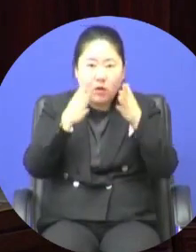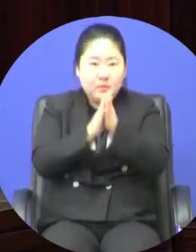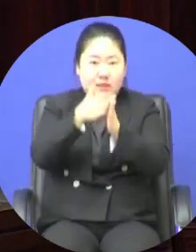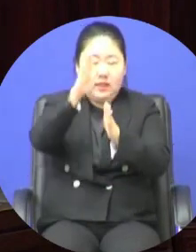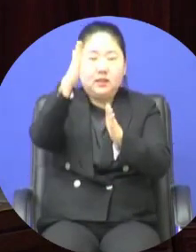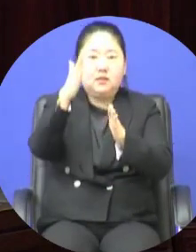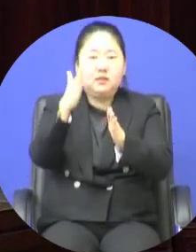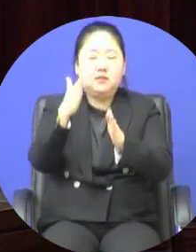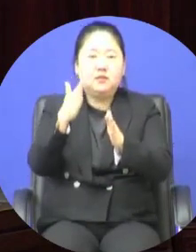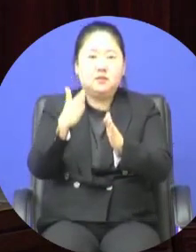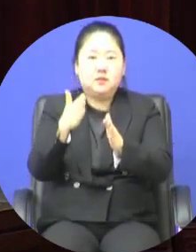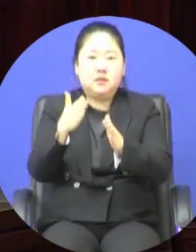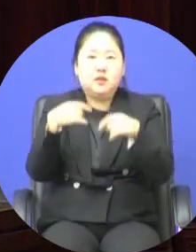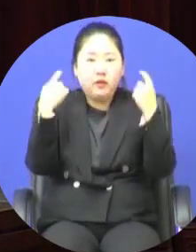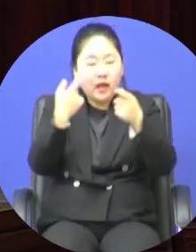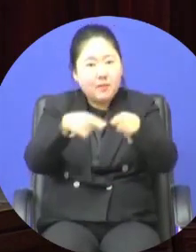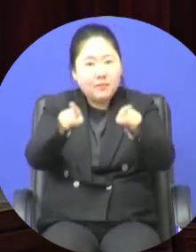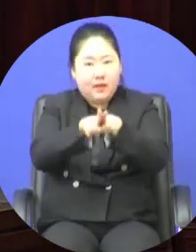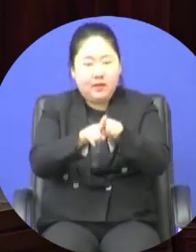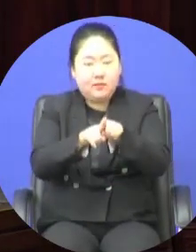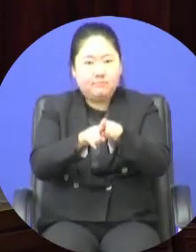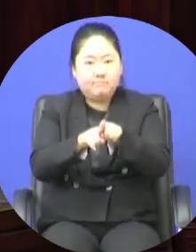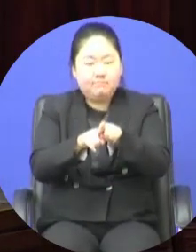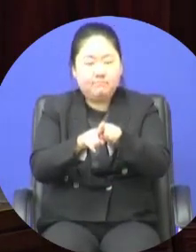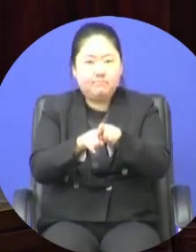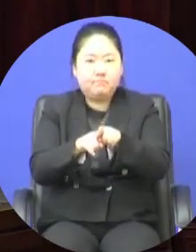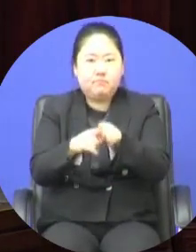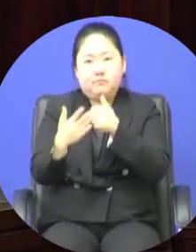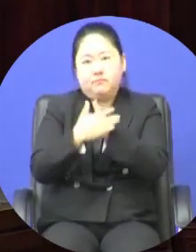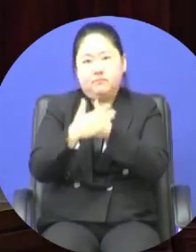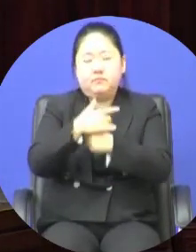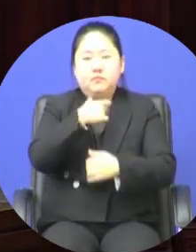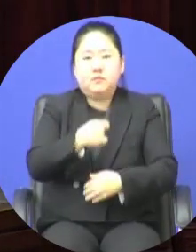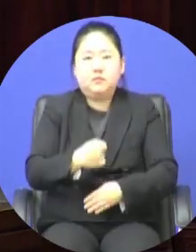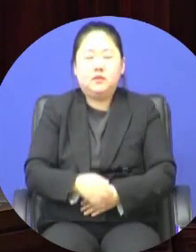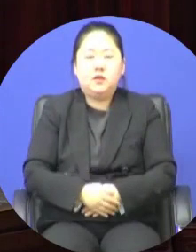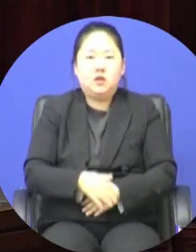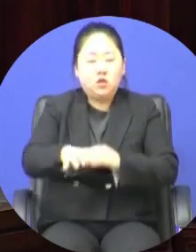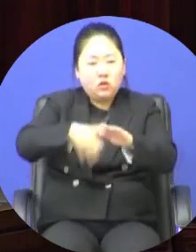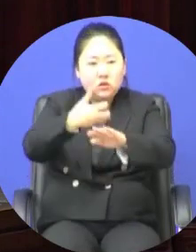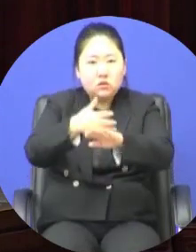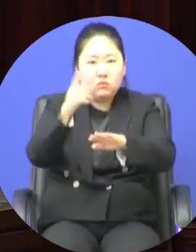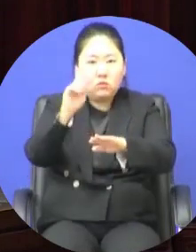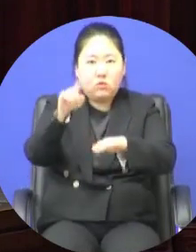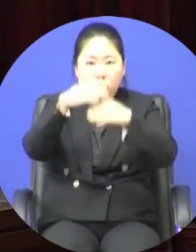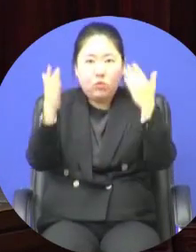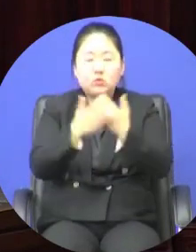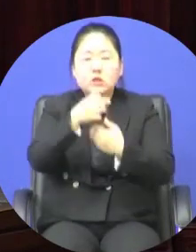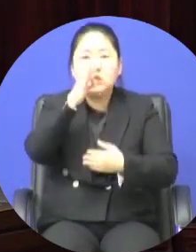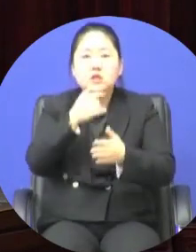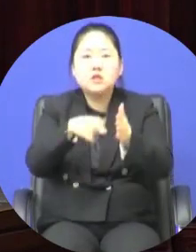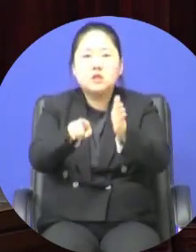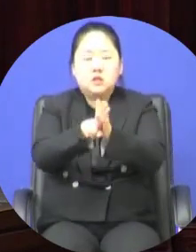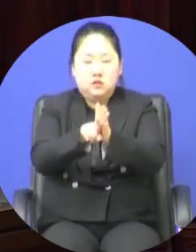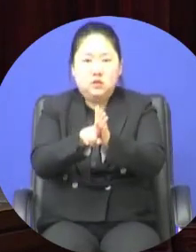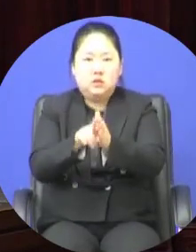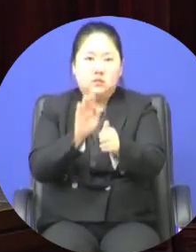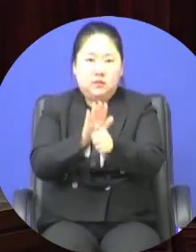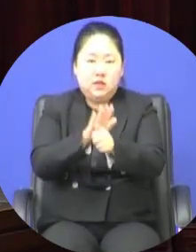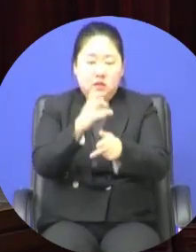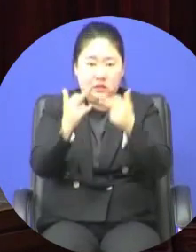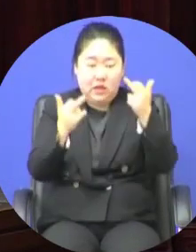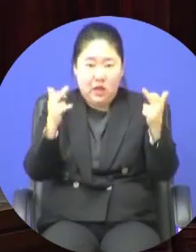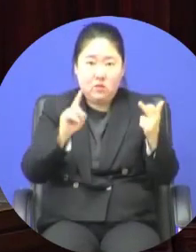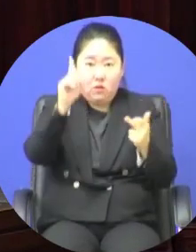함께 동참해 주시길 소원합니다. 혁신은 모두를 위한 이익에서 발현됩니다. 산이 높으면 골이 깊고